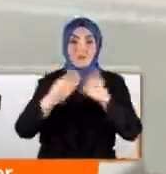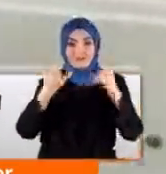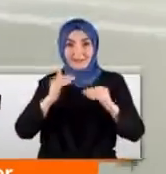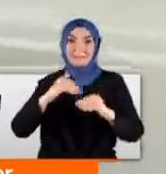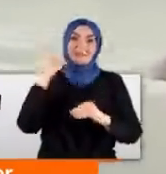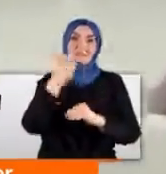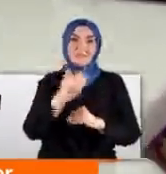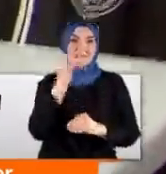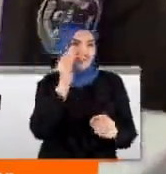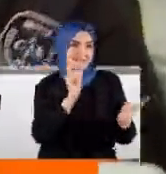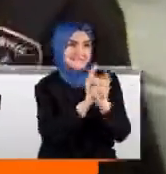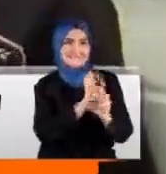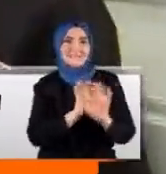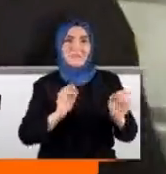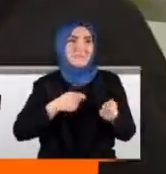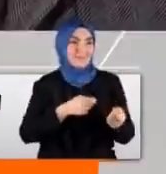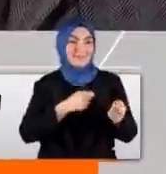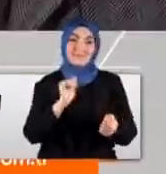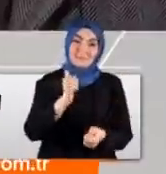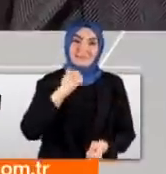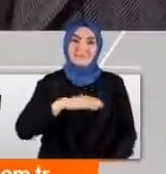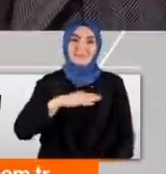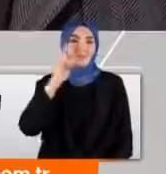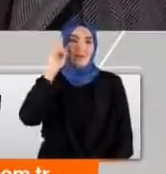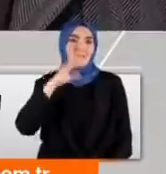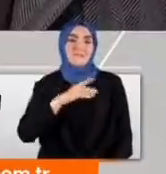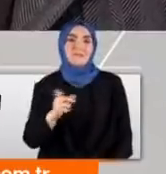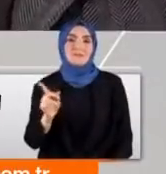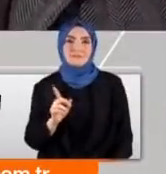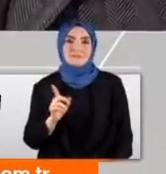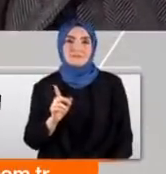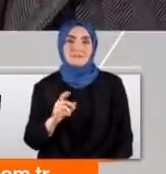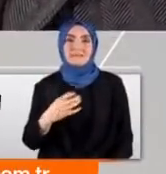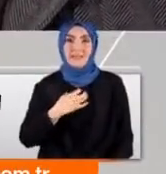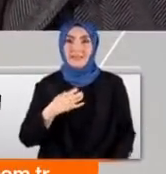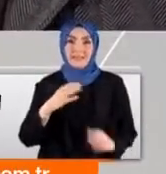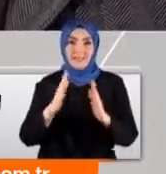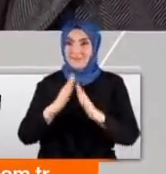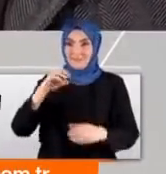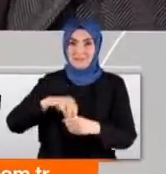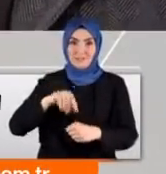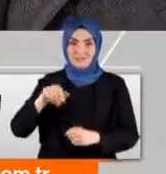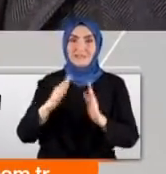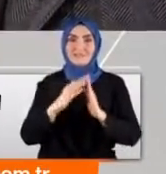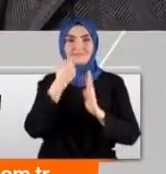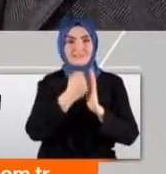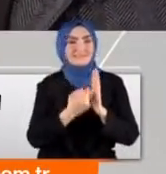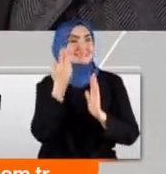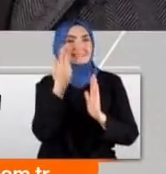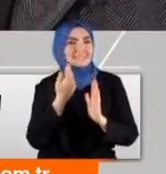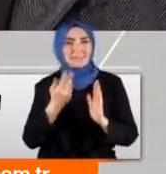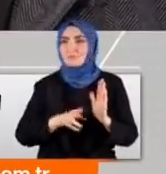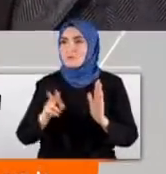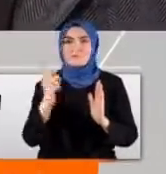Hayalin gerçek olması tedbirlere tam uyumdan geçiyor kendi halkımızda evde keyifli vakit geçirmenin yolunu bulmak